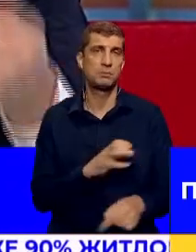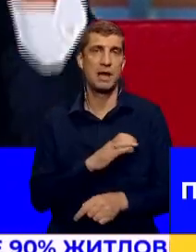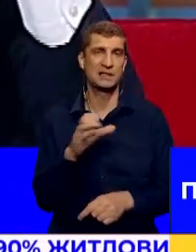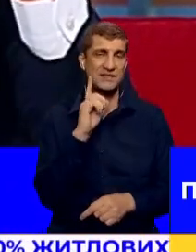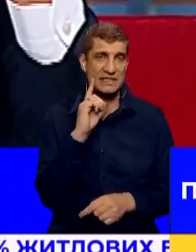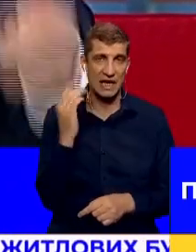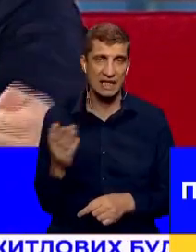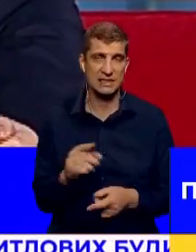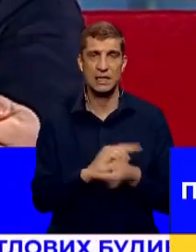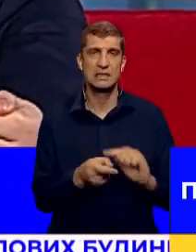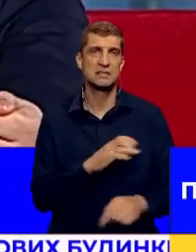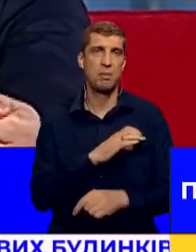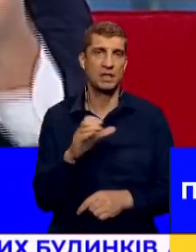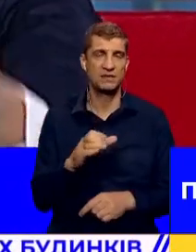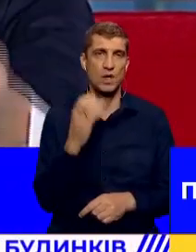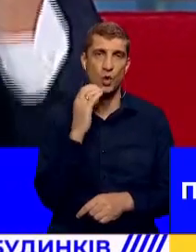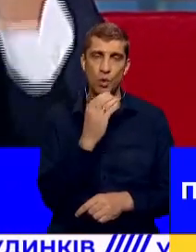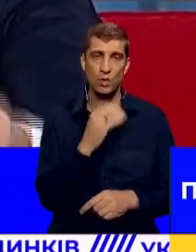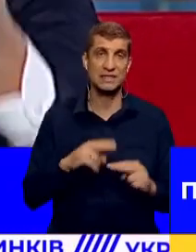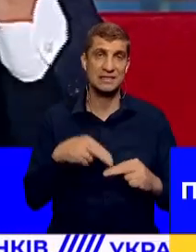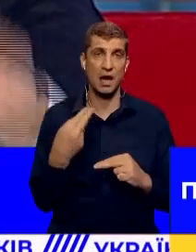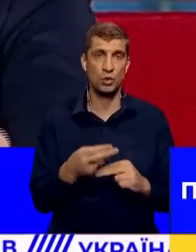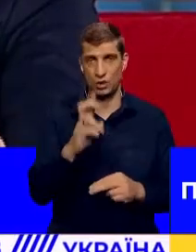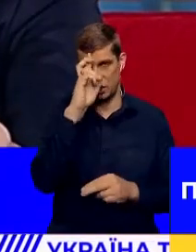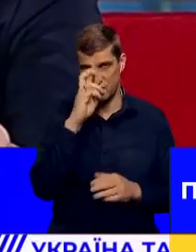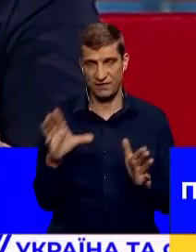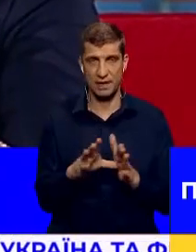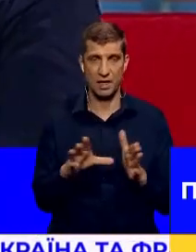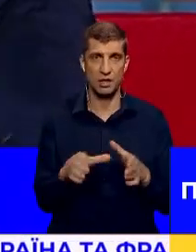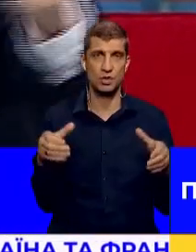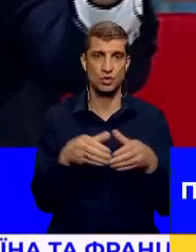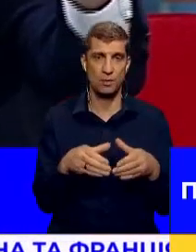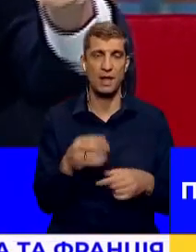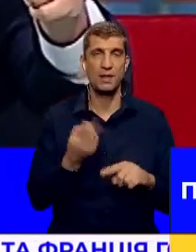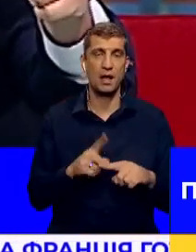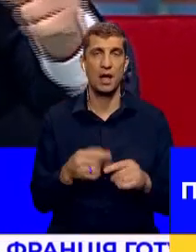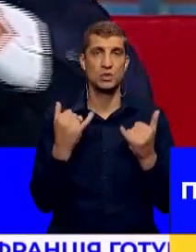Зеленський, збагатився Коломойський за рахунок державної енергетичної компанії,